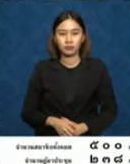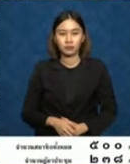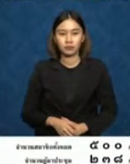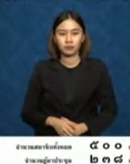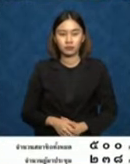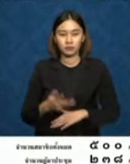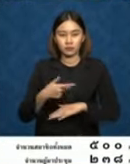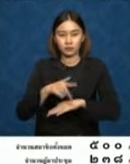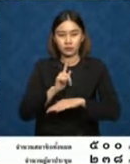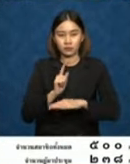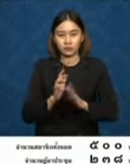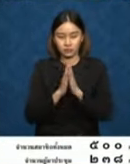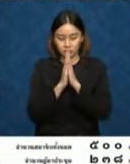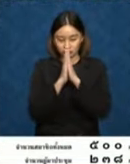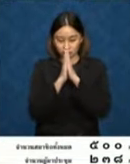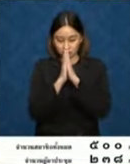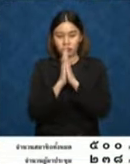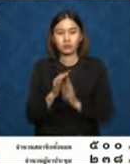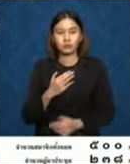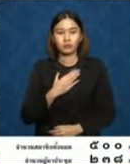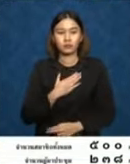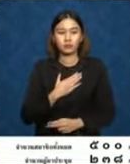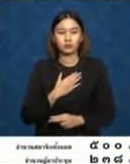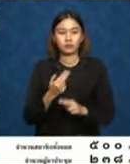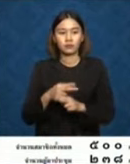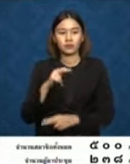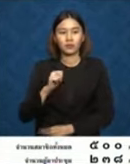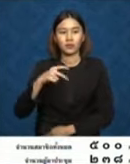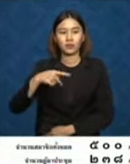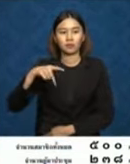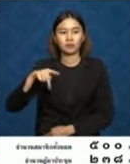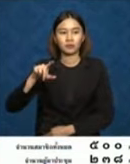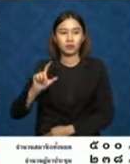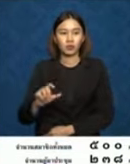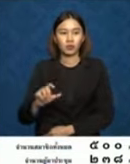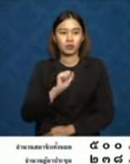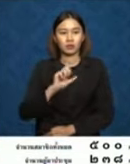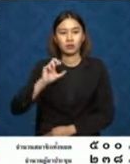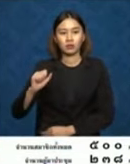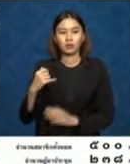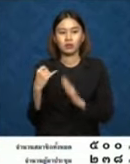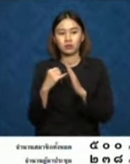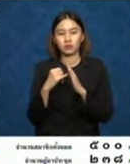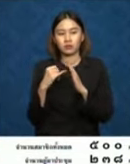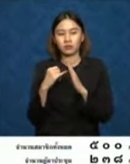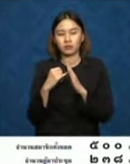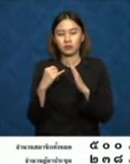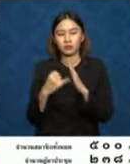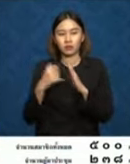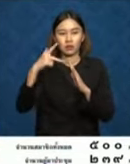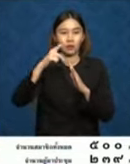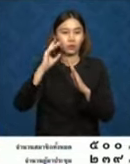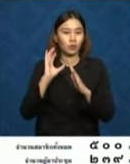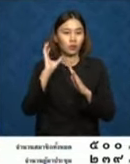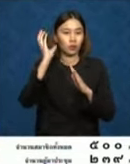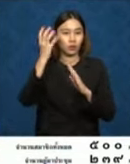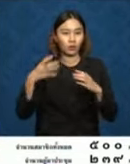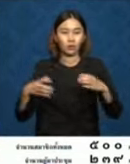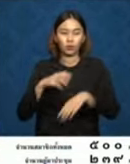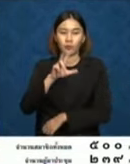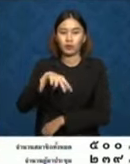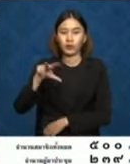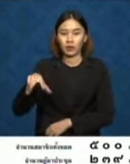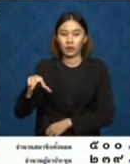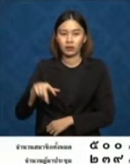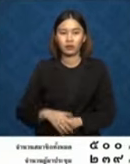ครับกราบเรียนท่านประธานสภาที่เคารพครับผมนพพลเหลืองทองนาราสมาชิกสภาผู้แทนราษฎรจังหวัดพิษณุโลกพรรคเพื่อไทยค